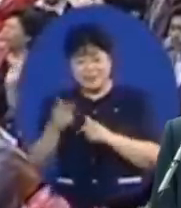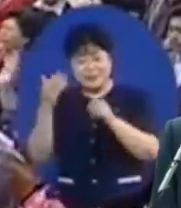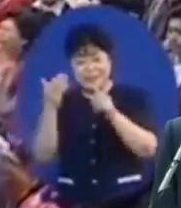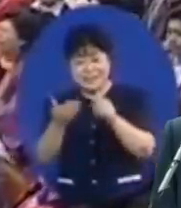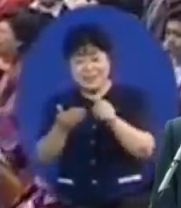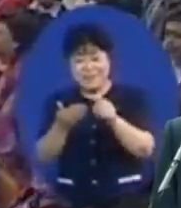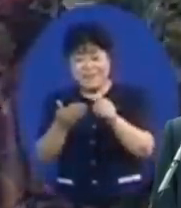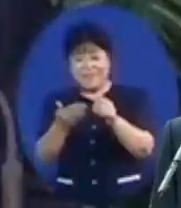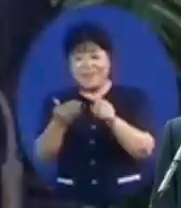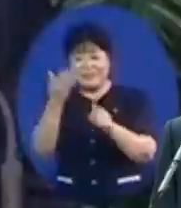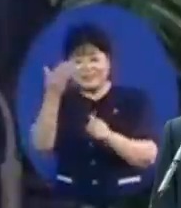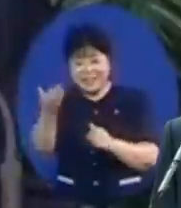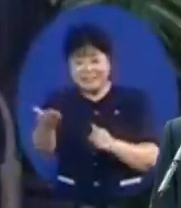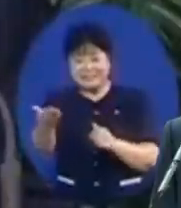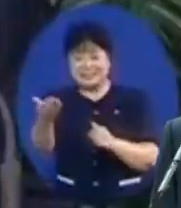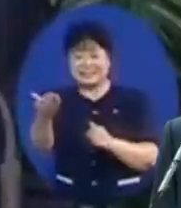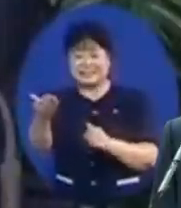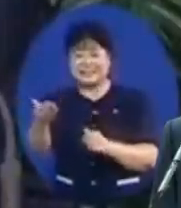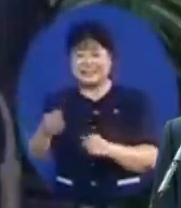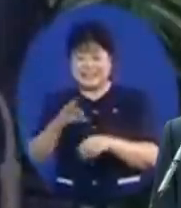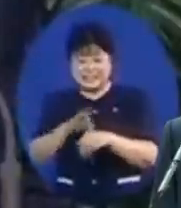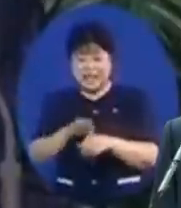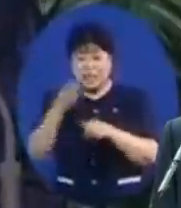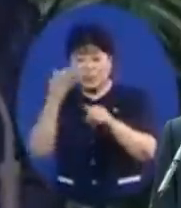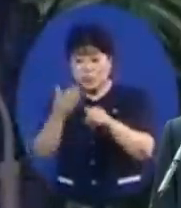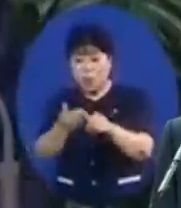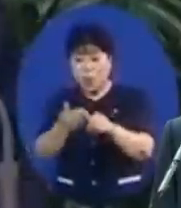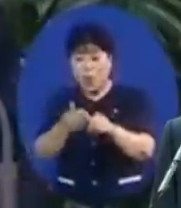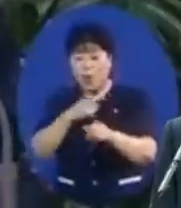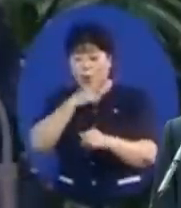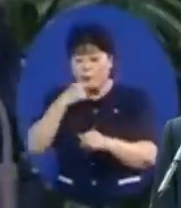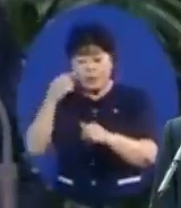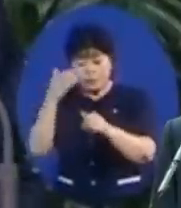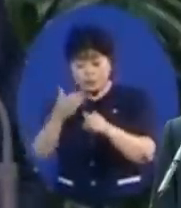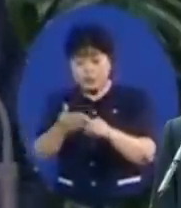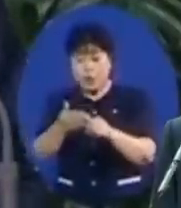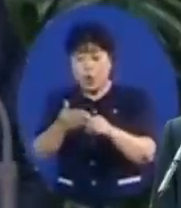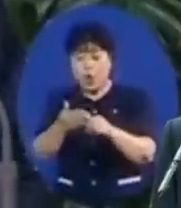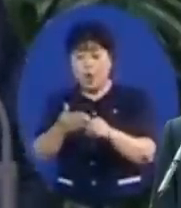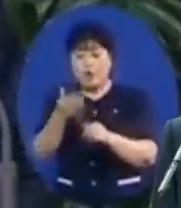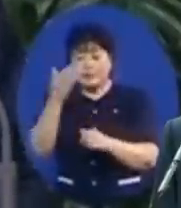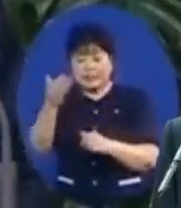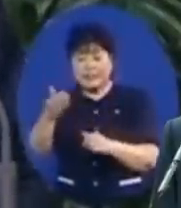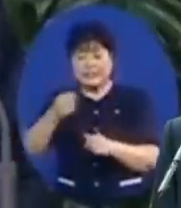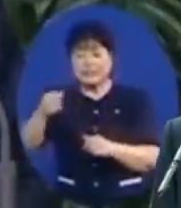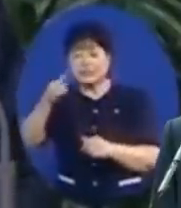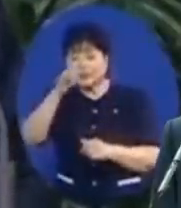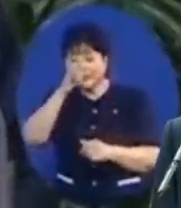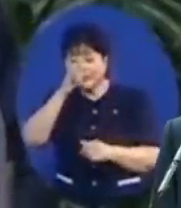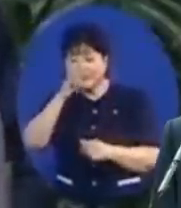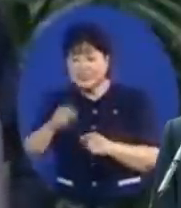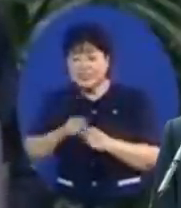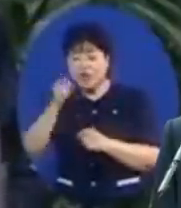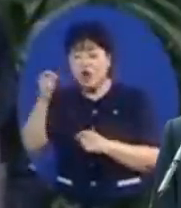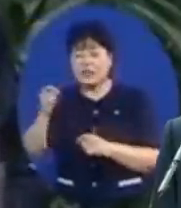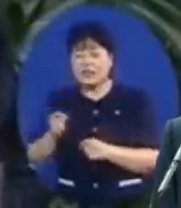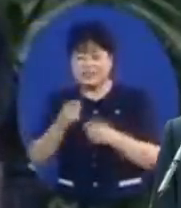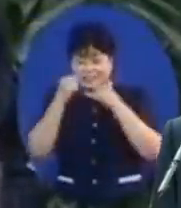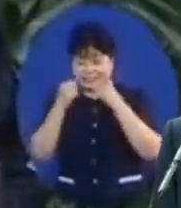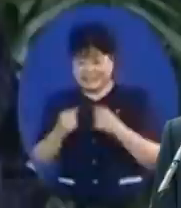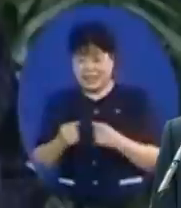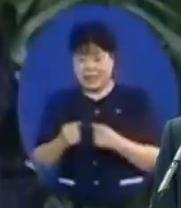예수님께서 당신의 살을 주시고 피를 주셔서 당신이 가지고 있는 영원한